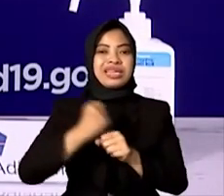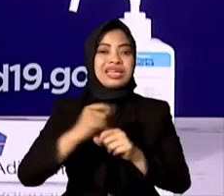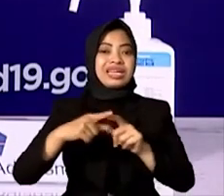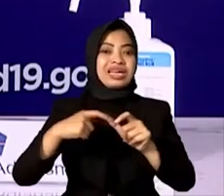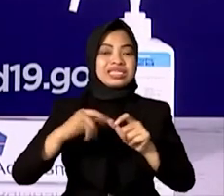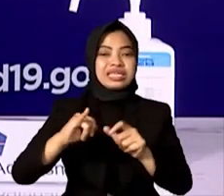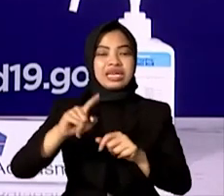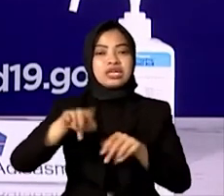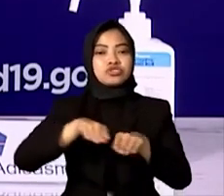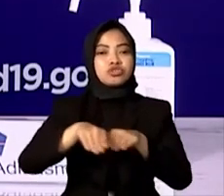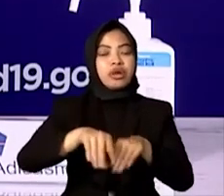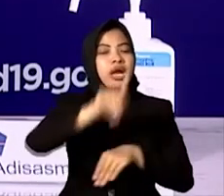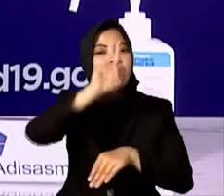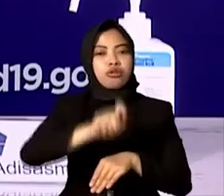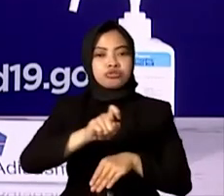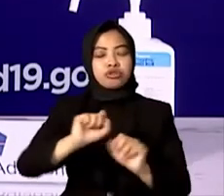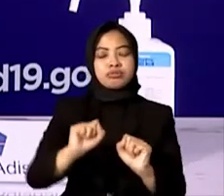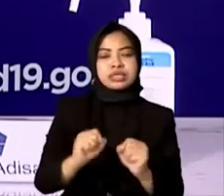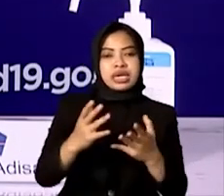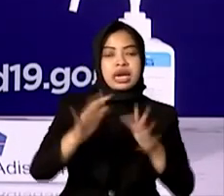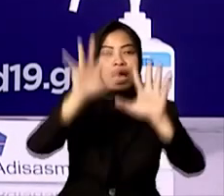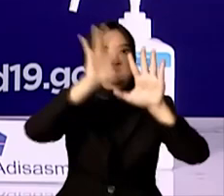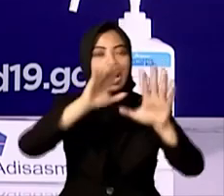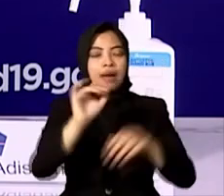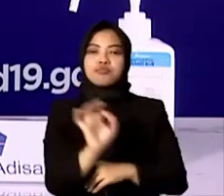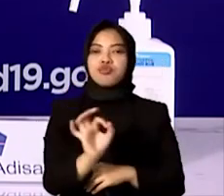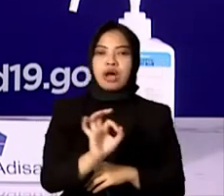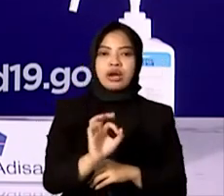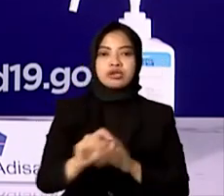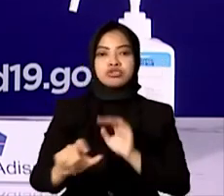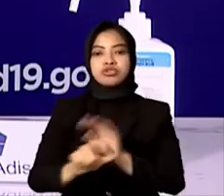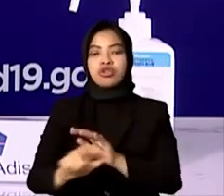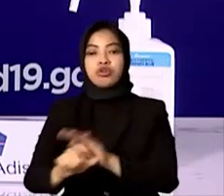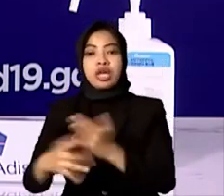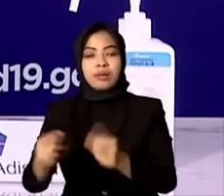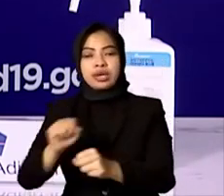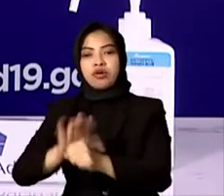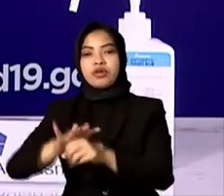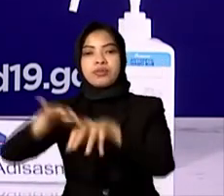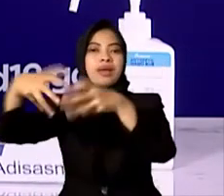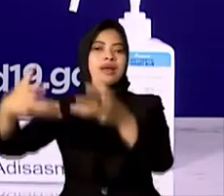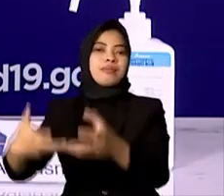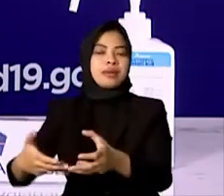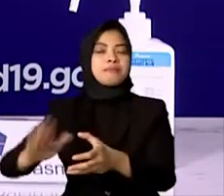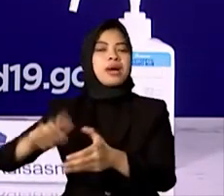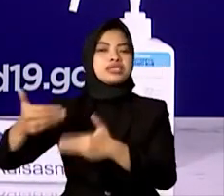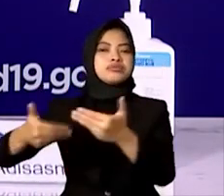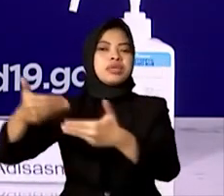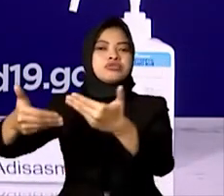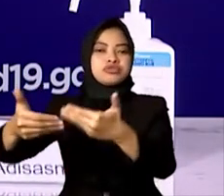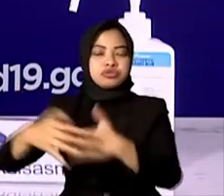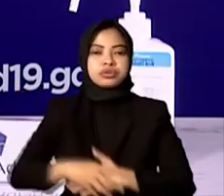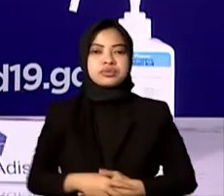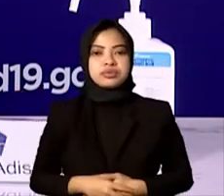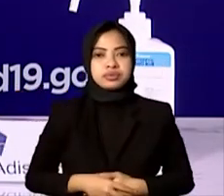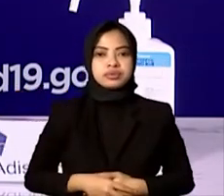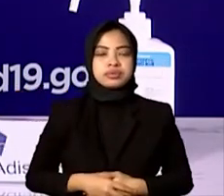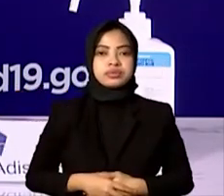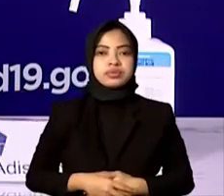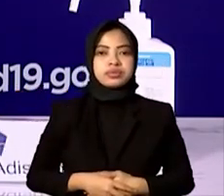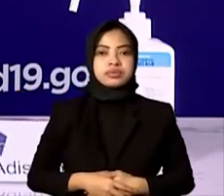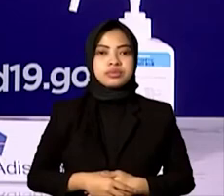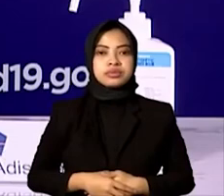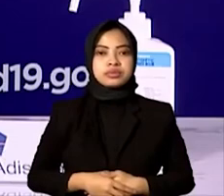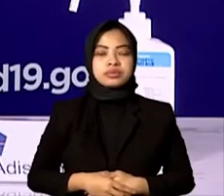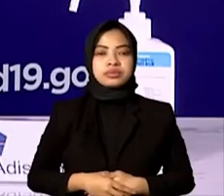harus disesuaikan dengan bencana non alam yaitu pandemic of 19 yang masih berlangsung Hai